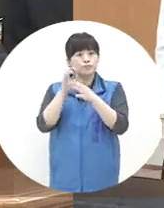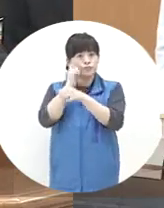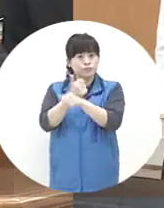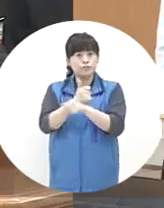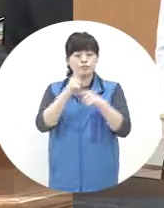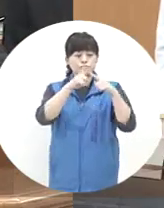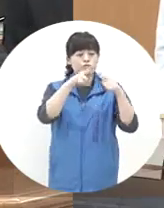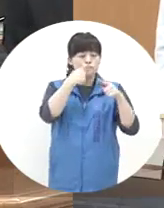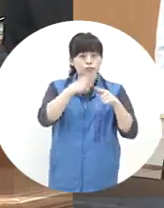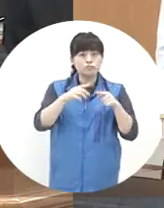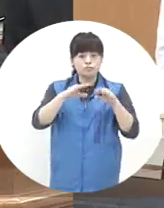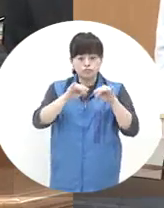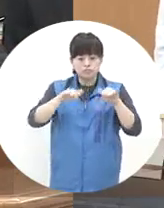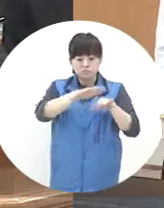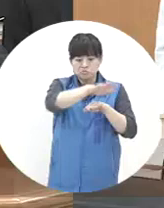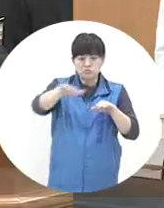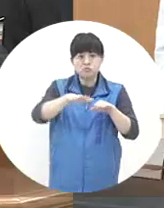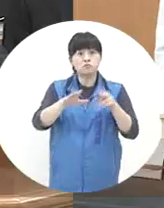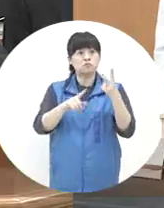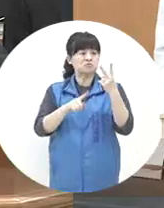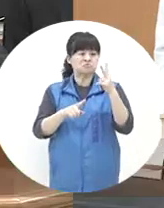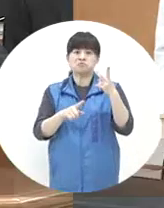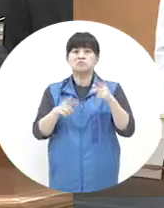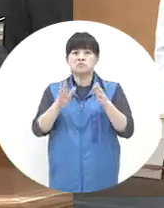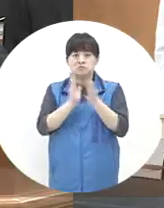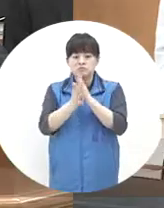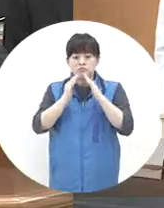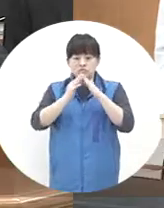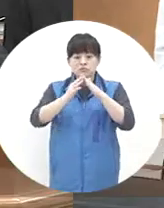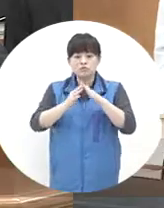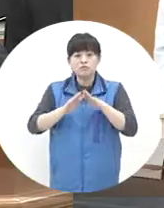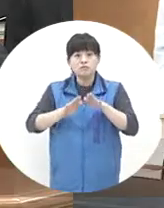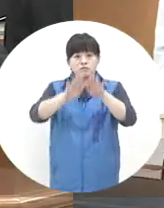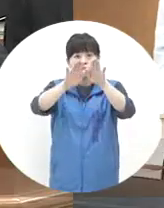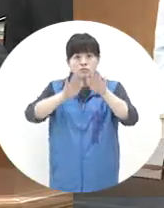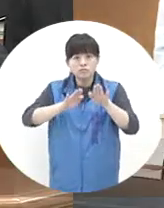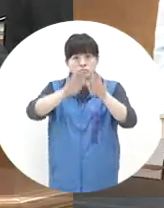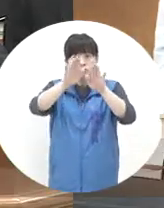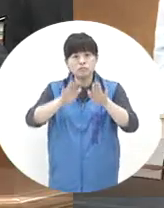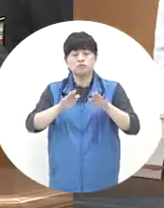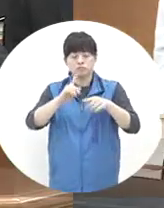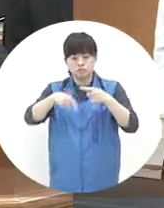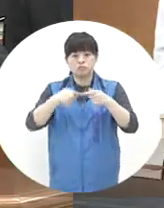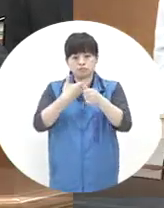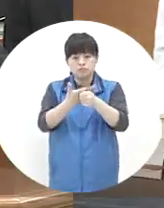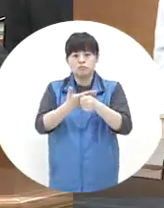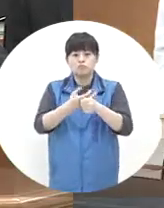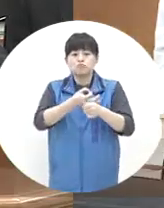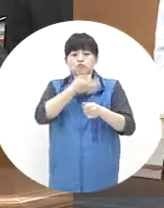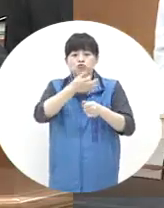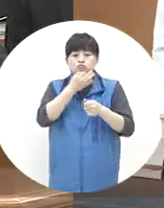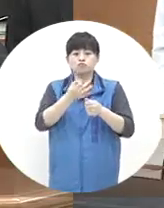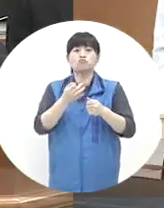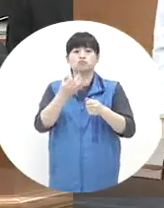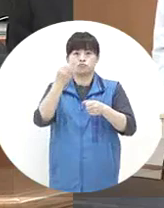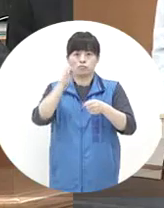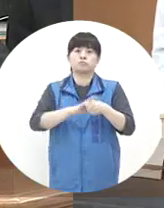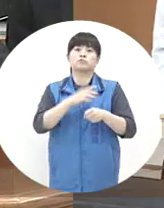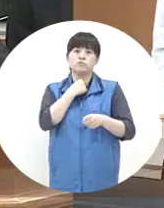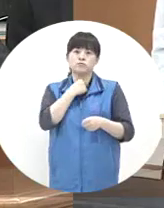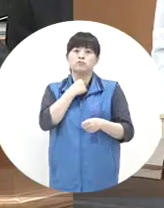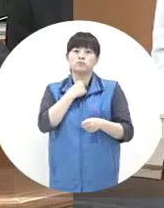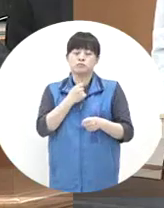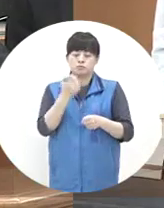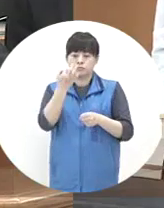口跟面积而已，还有在城市的发展的过程当中更应该给它更充裕的空间啦、啊。财划